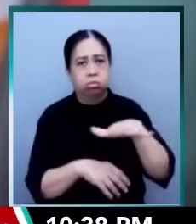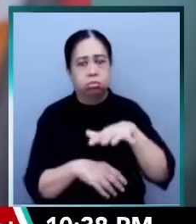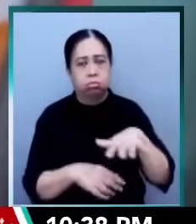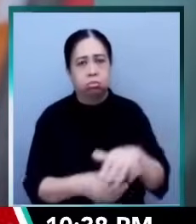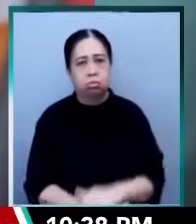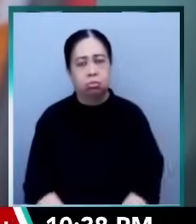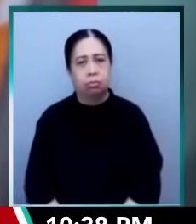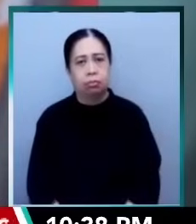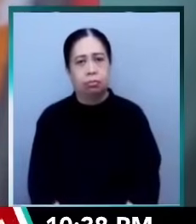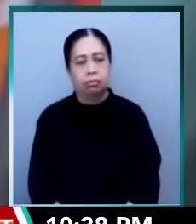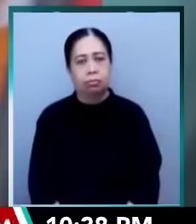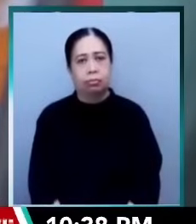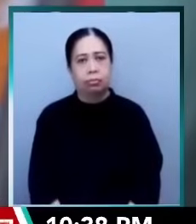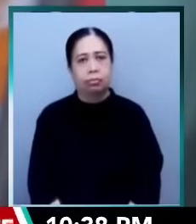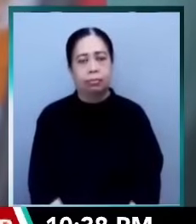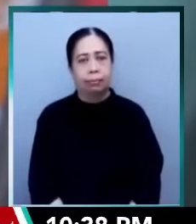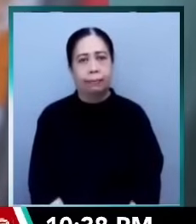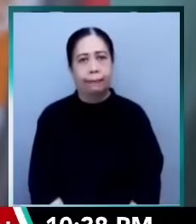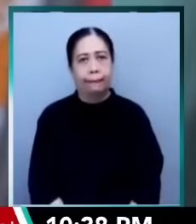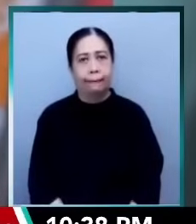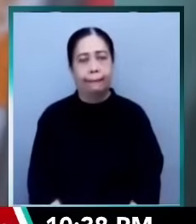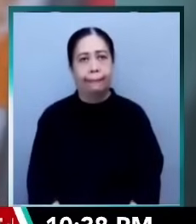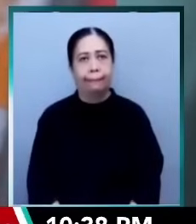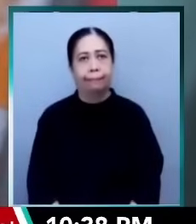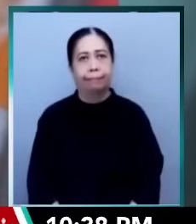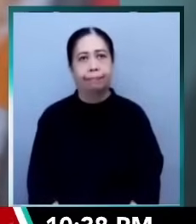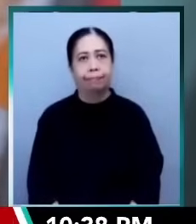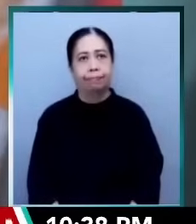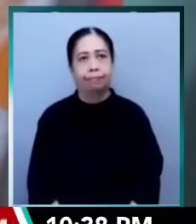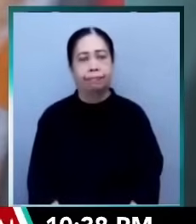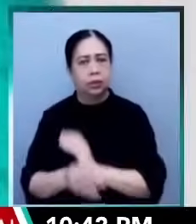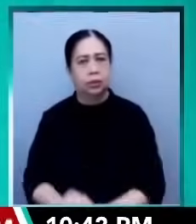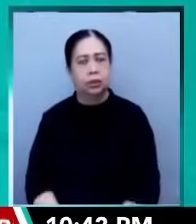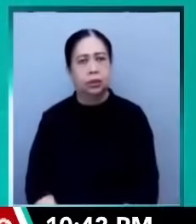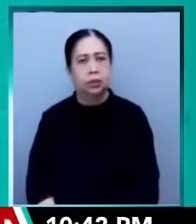Abdurrahman, nagbabalita para sa GMA Integrated News.